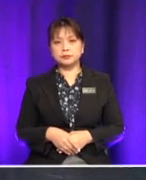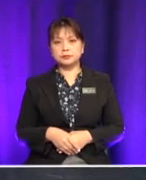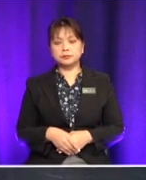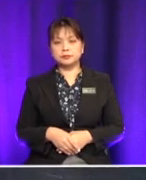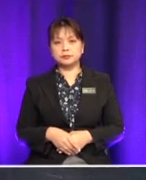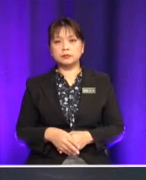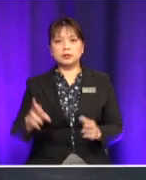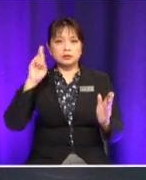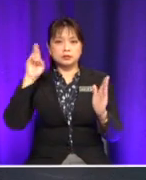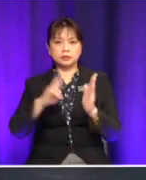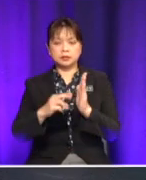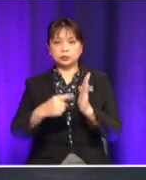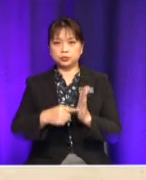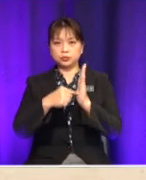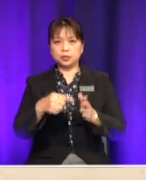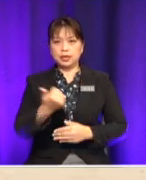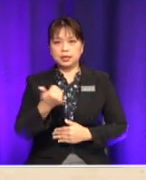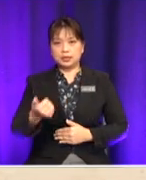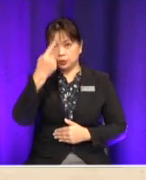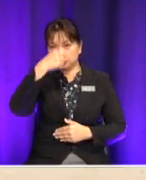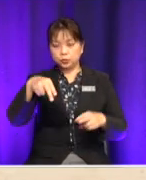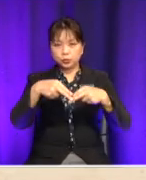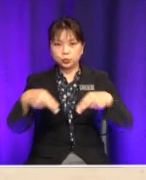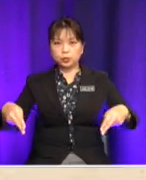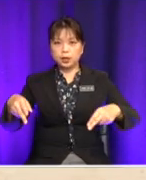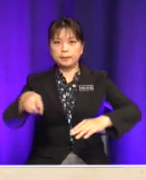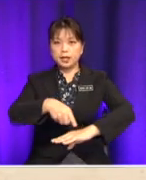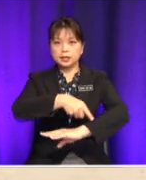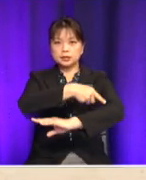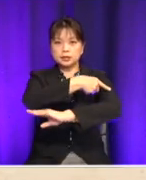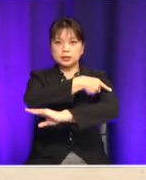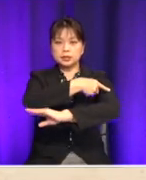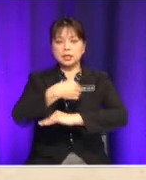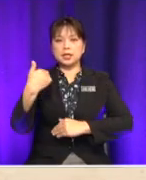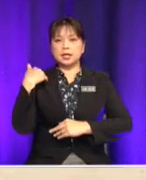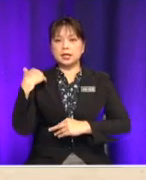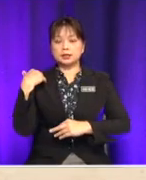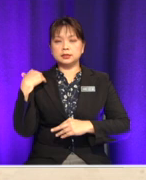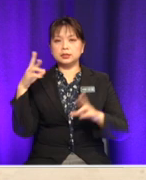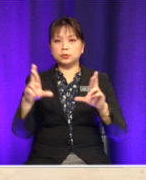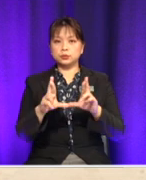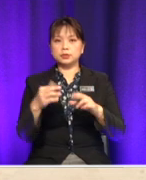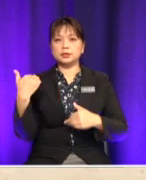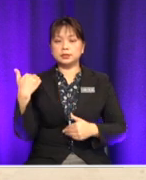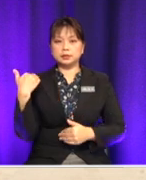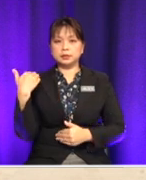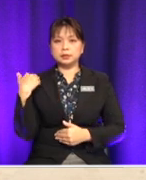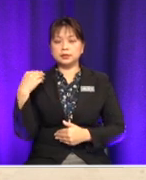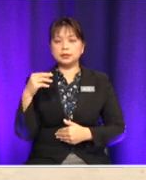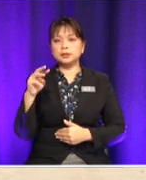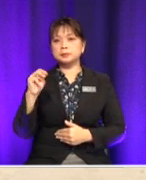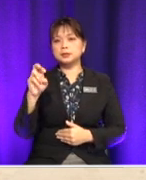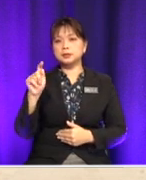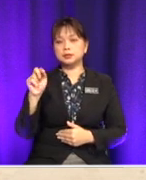menunjukkan alat untuk mengukur panjang ada pembaris ada pita pengukur